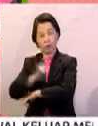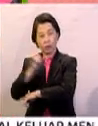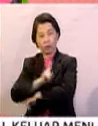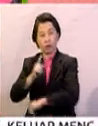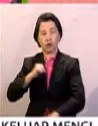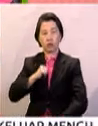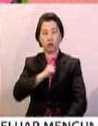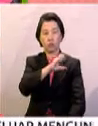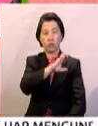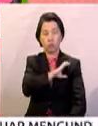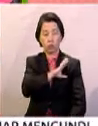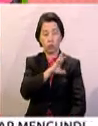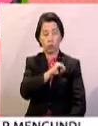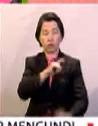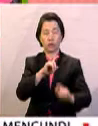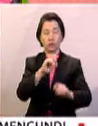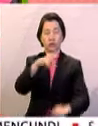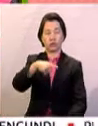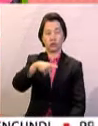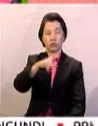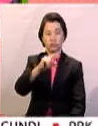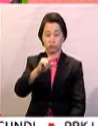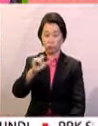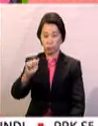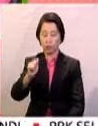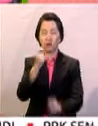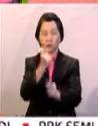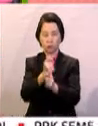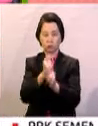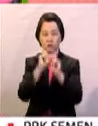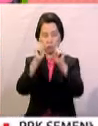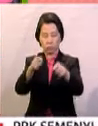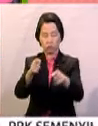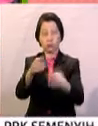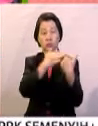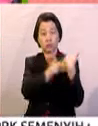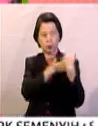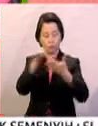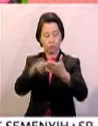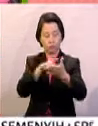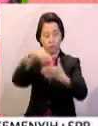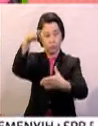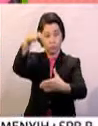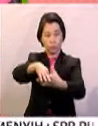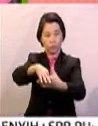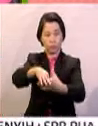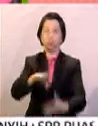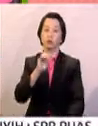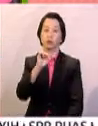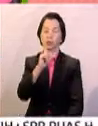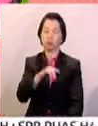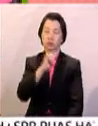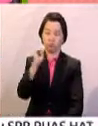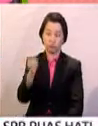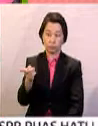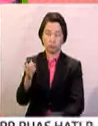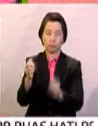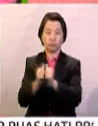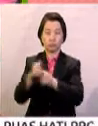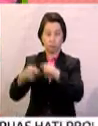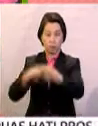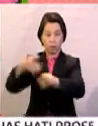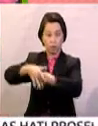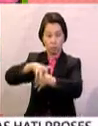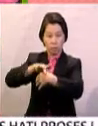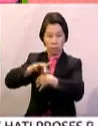anggota polis dan pasukan gerakan UMN PGA tetap menunaikan tanggungjawab mereka. Baiklah, kita ikuti rangkuman proses undi